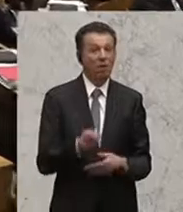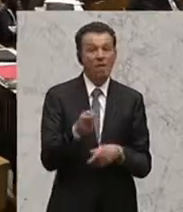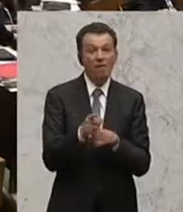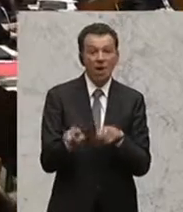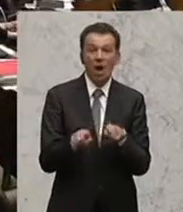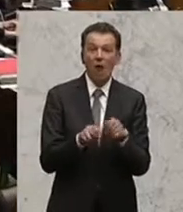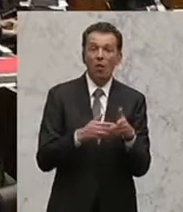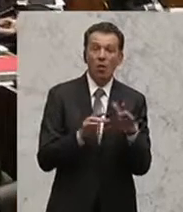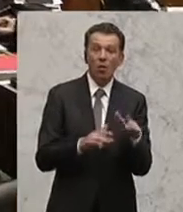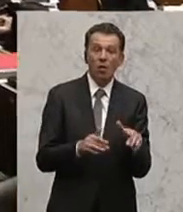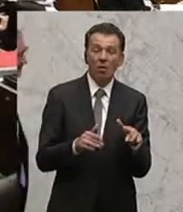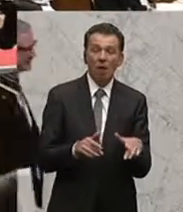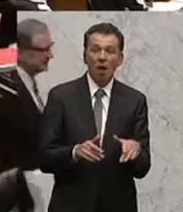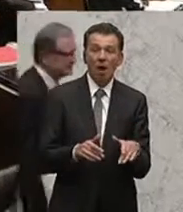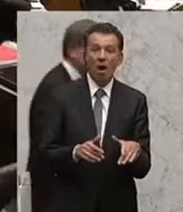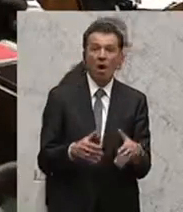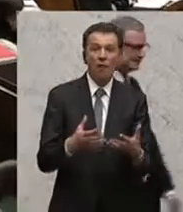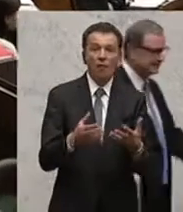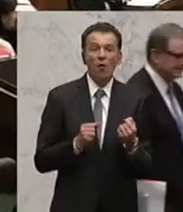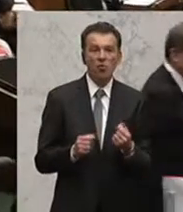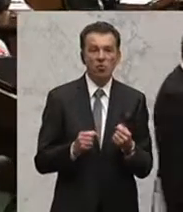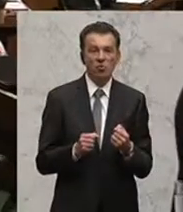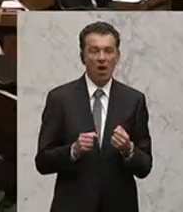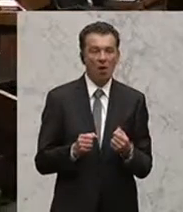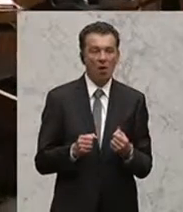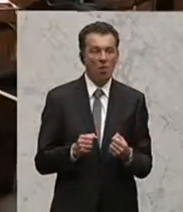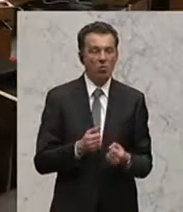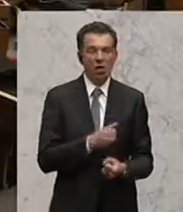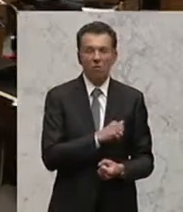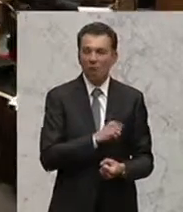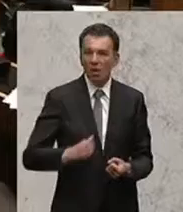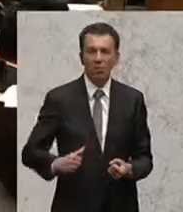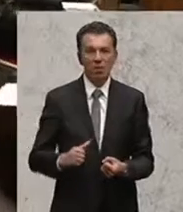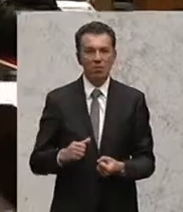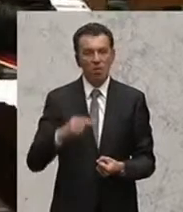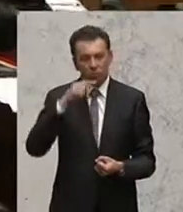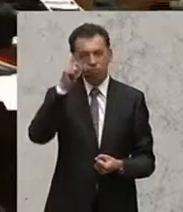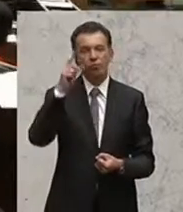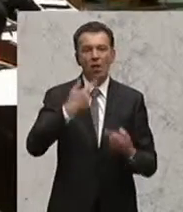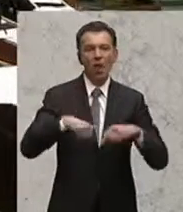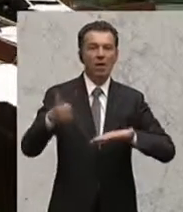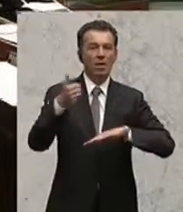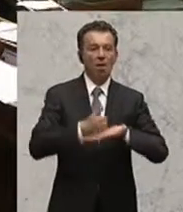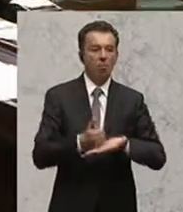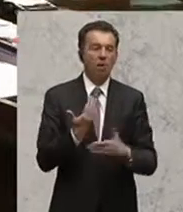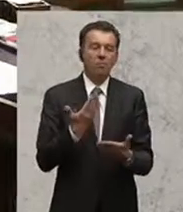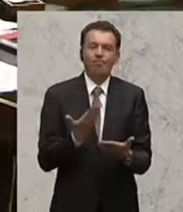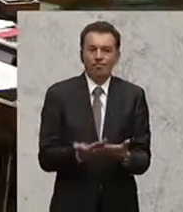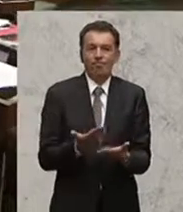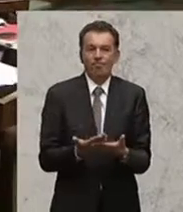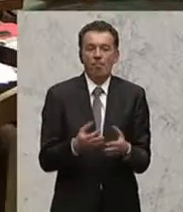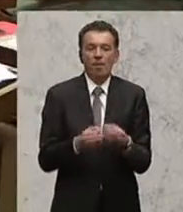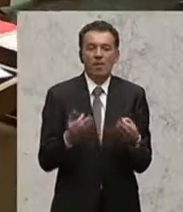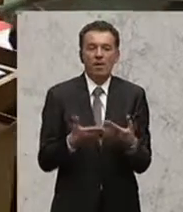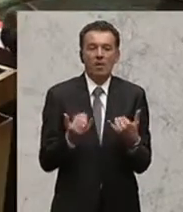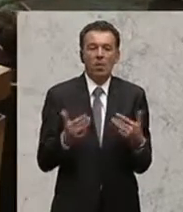noch Wünsche und die Großmannssucht eines Landeshauptmanns sich dazu paaren, dann passiert genau das, was heute am Tisch liegt.